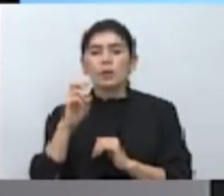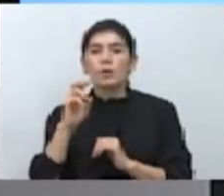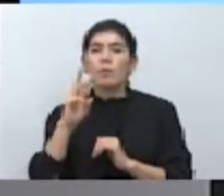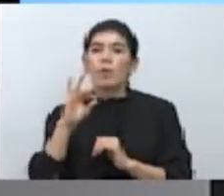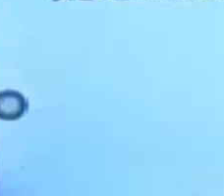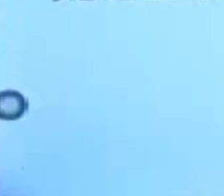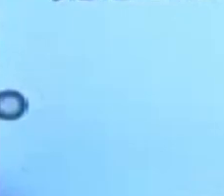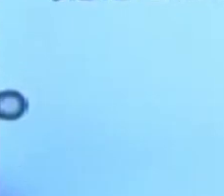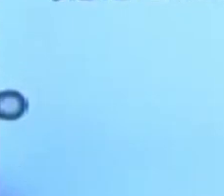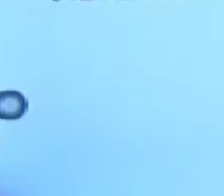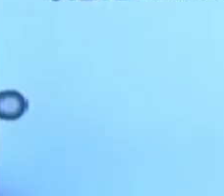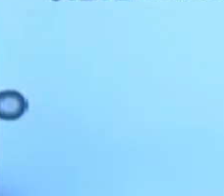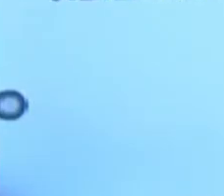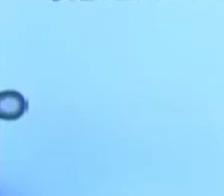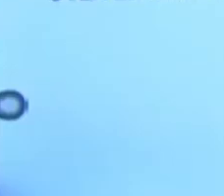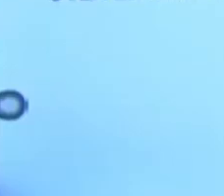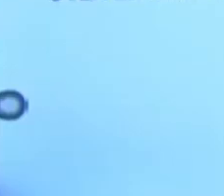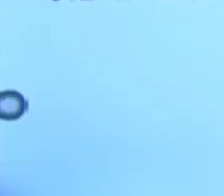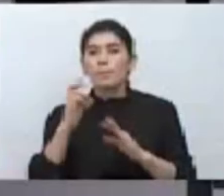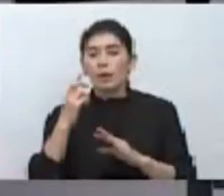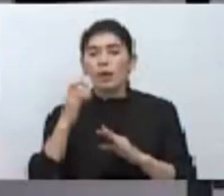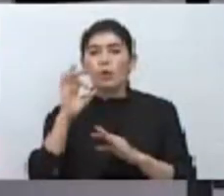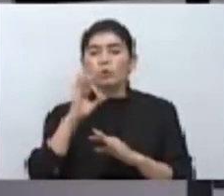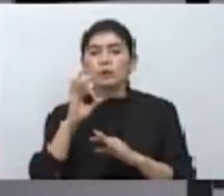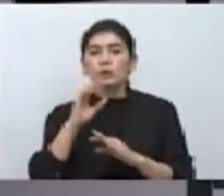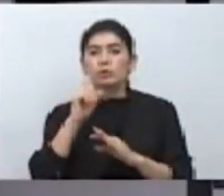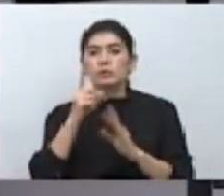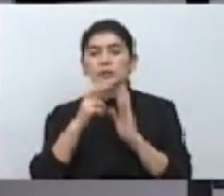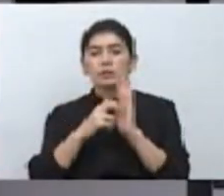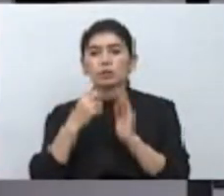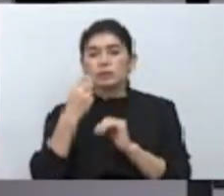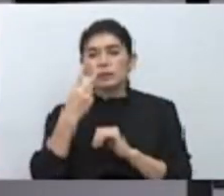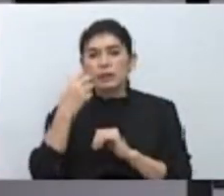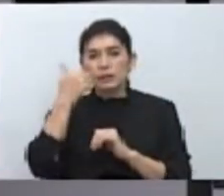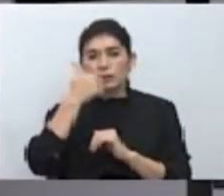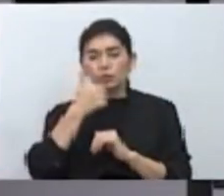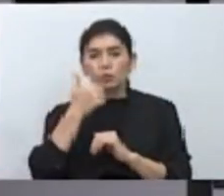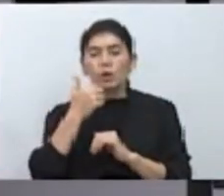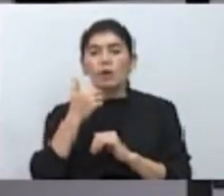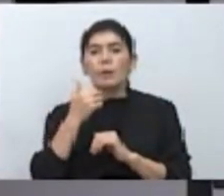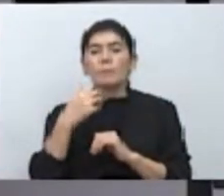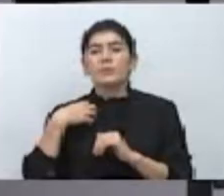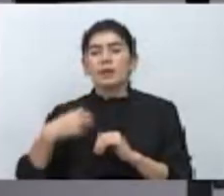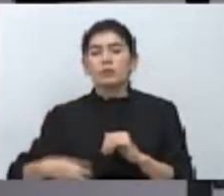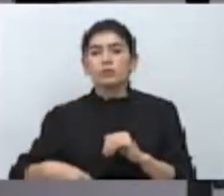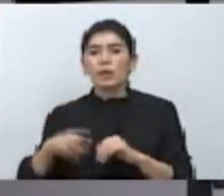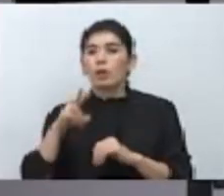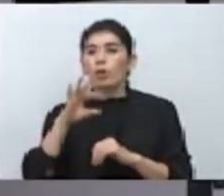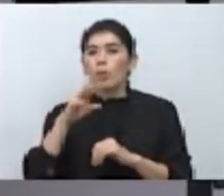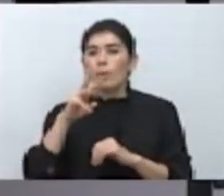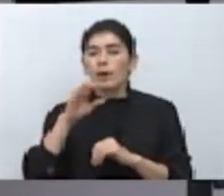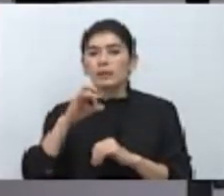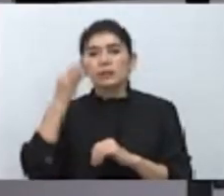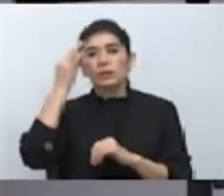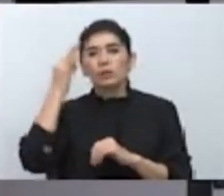muammolaridan iborat. Biologiya hayot haqidagi fan bo'lib, 1802-yilda fransuz olimi Lamarck hamda